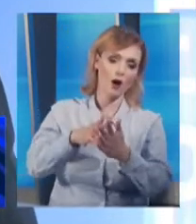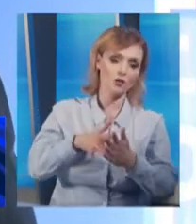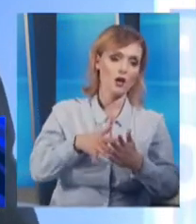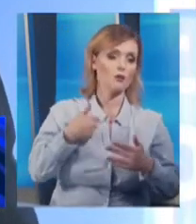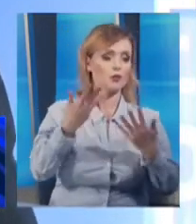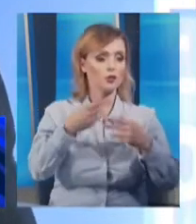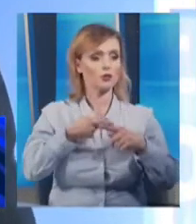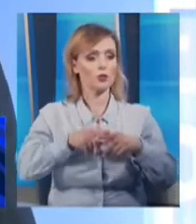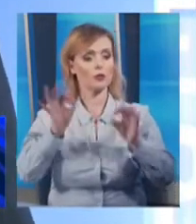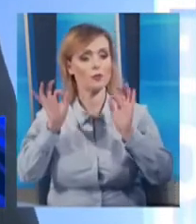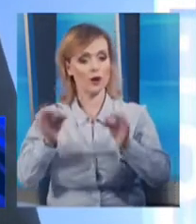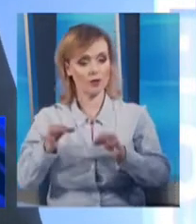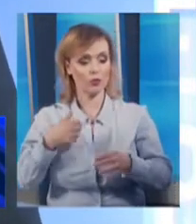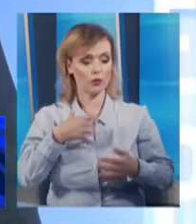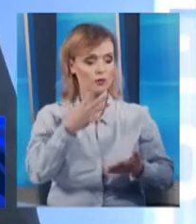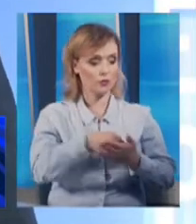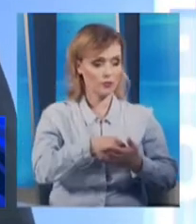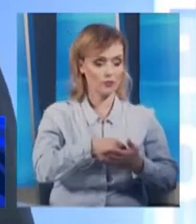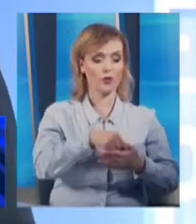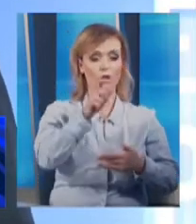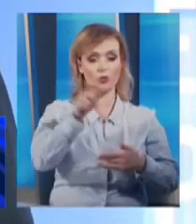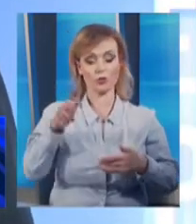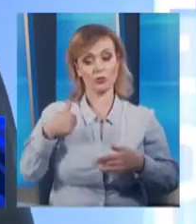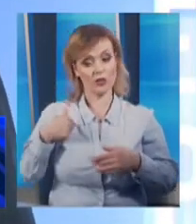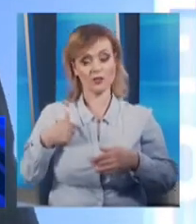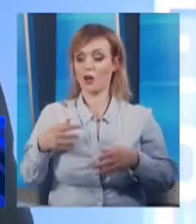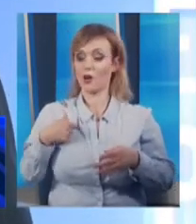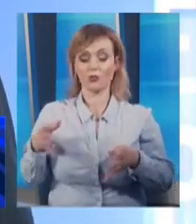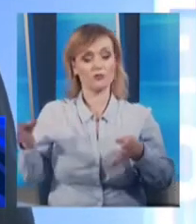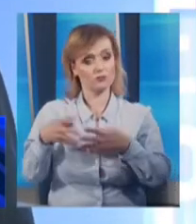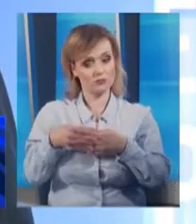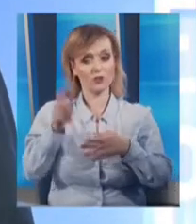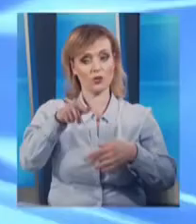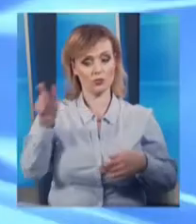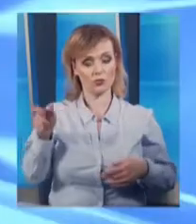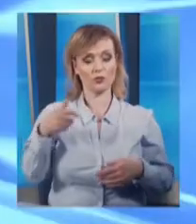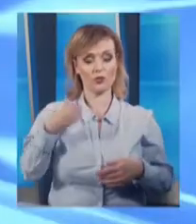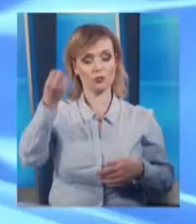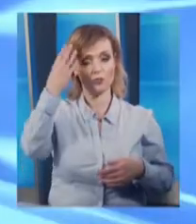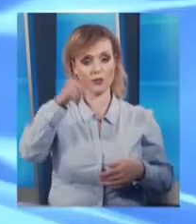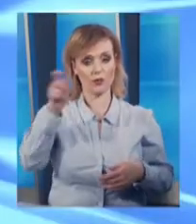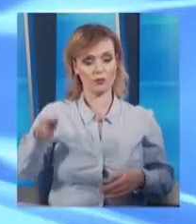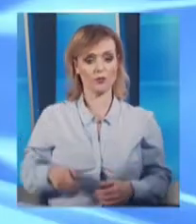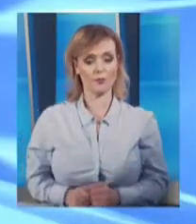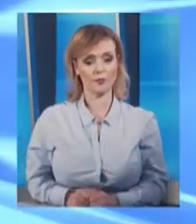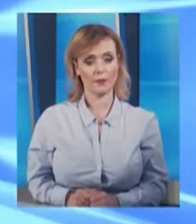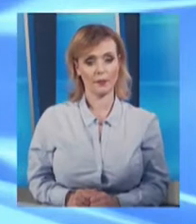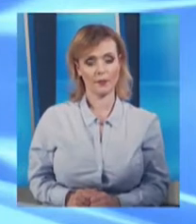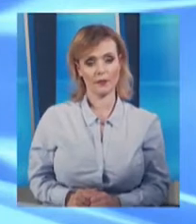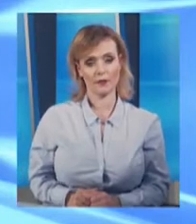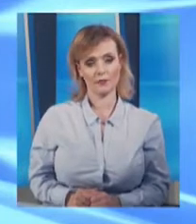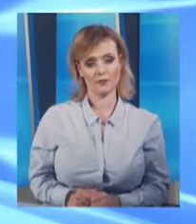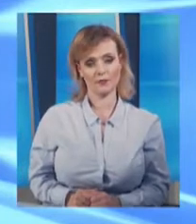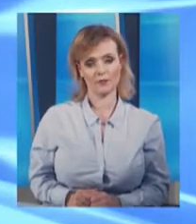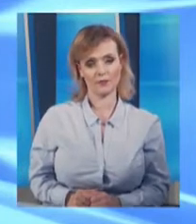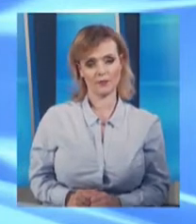un electorat al nostru comun foarte matur și inteligent. Da, aș fi vrut ca să